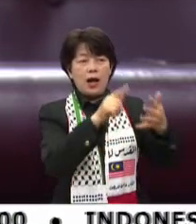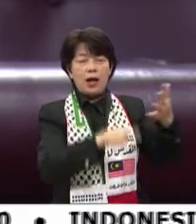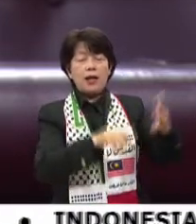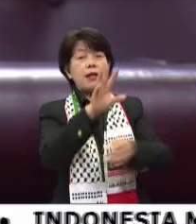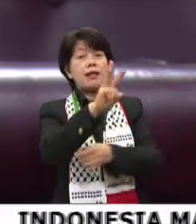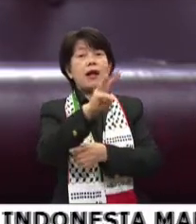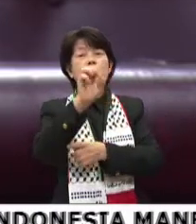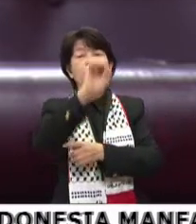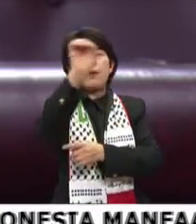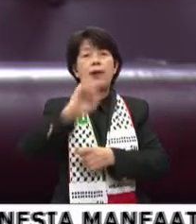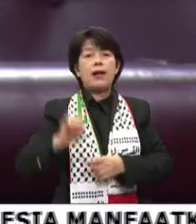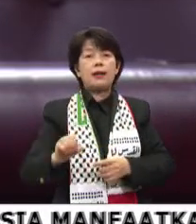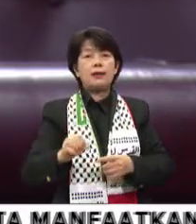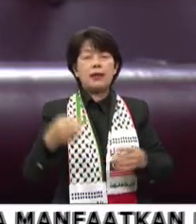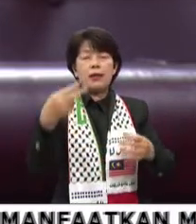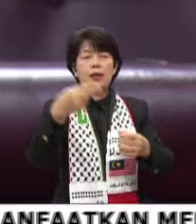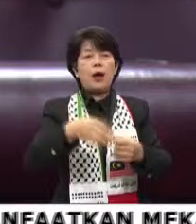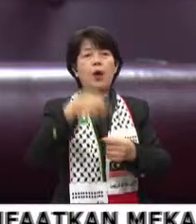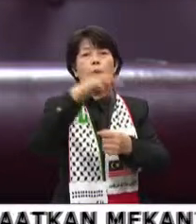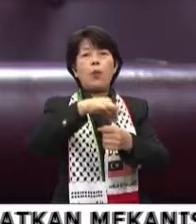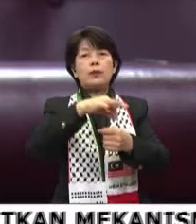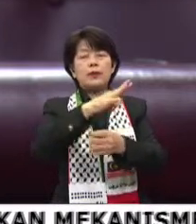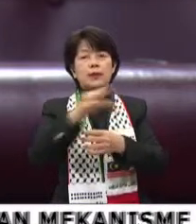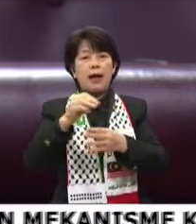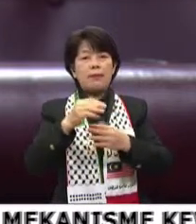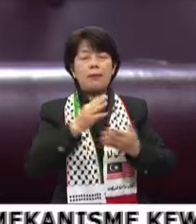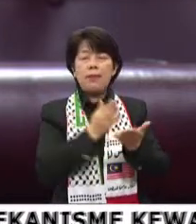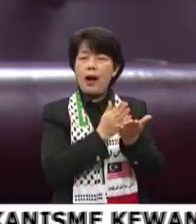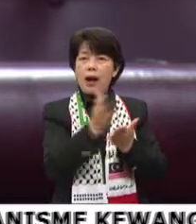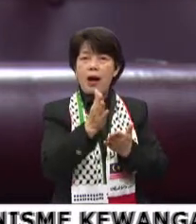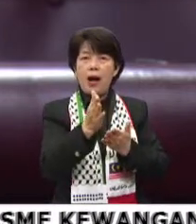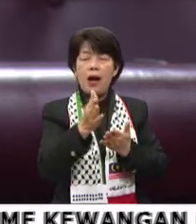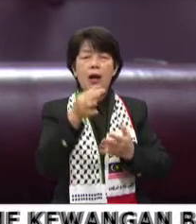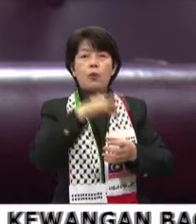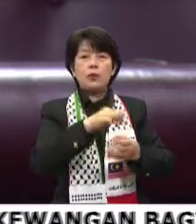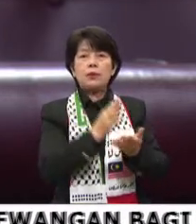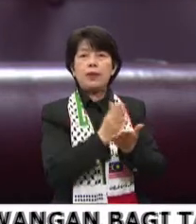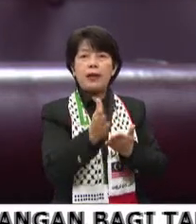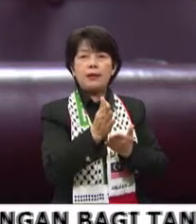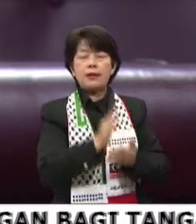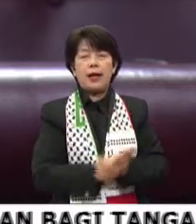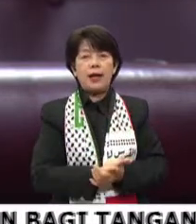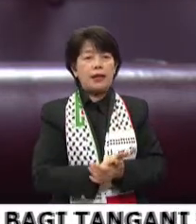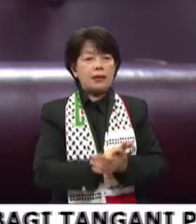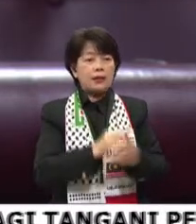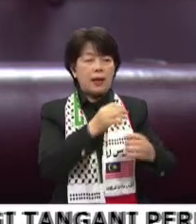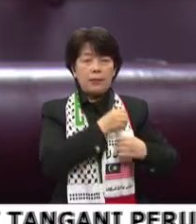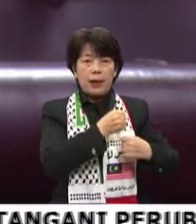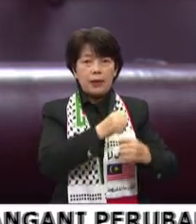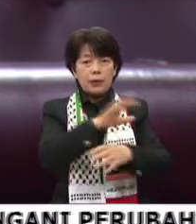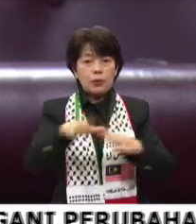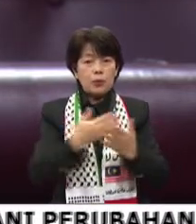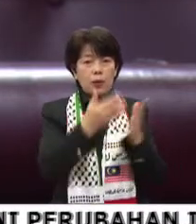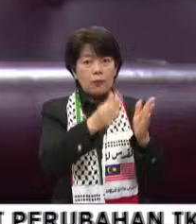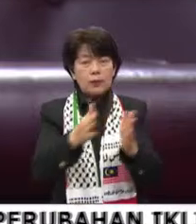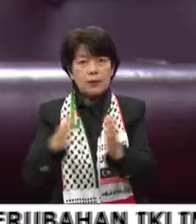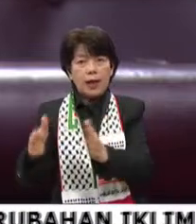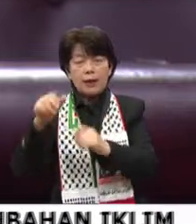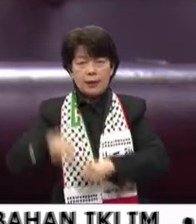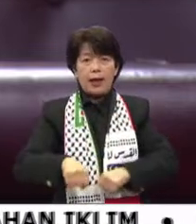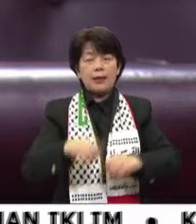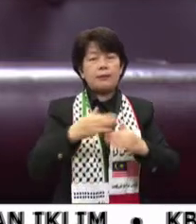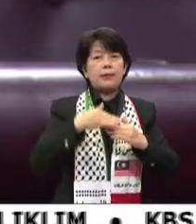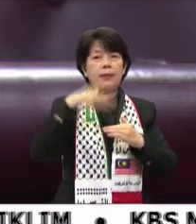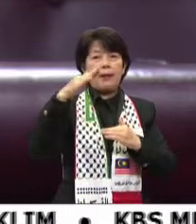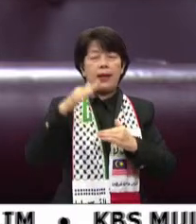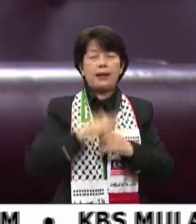60% undi daripada anggotanya yang berhak membuang undi daripada anggotanya yang berhak membuang undi Yang mana lebih